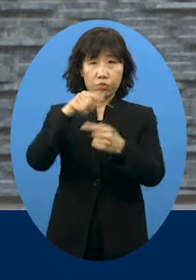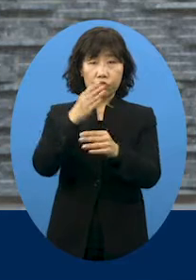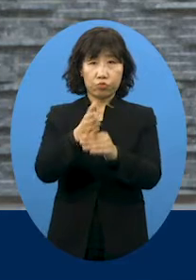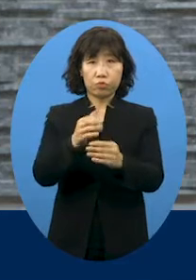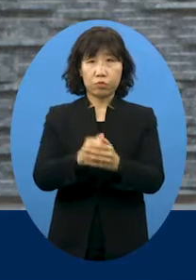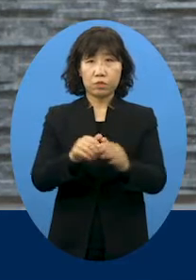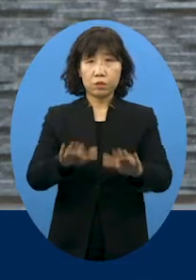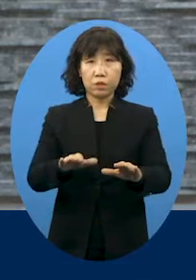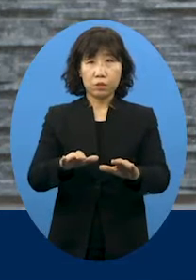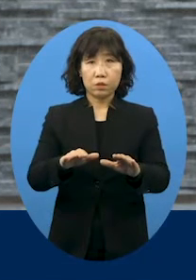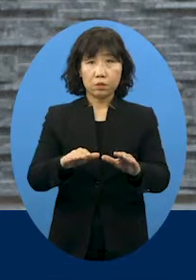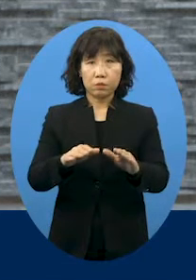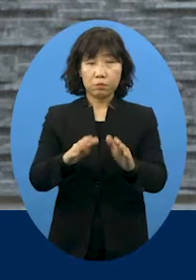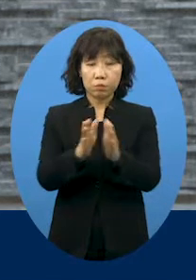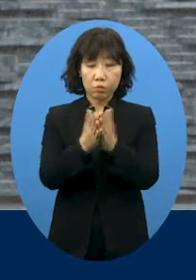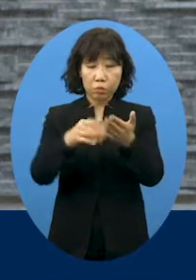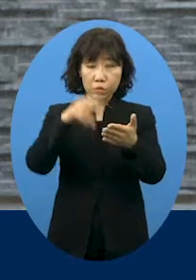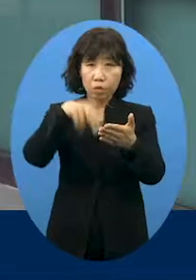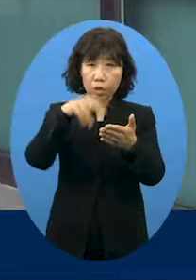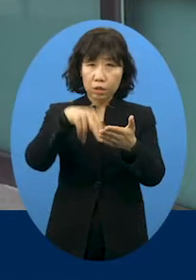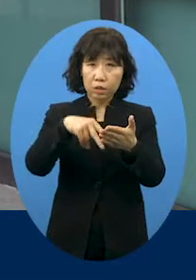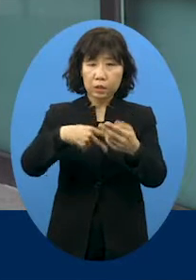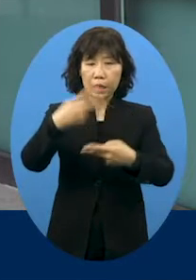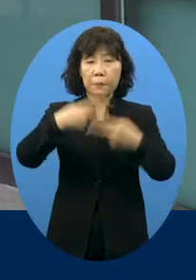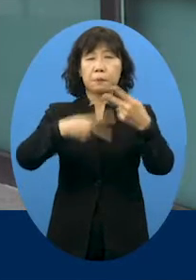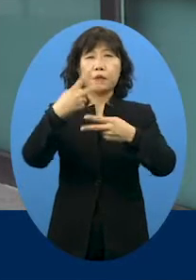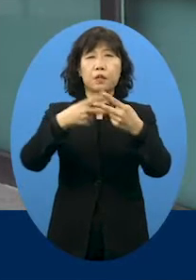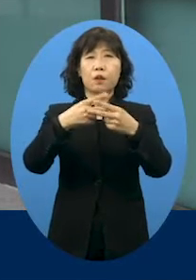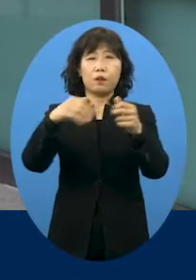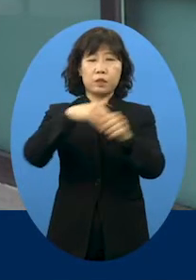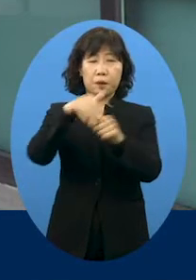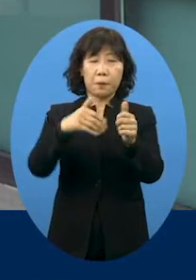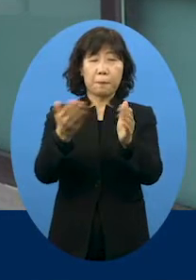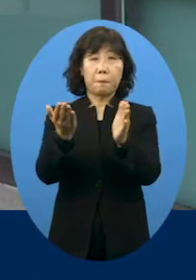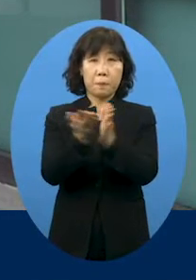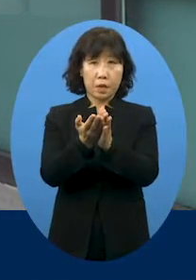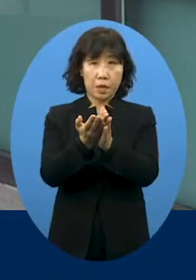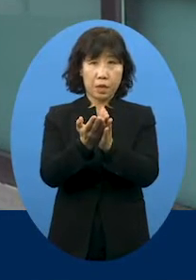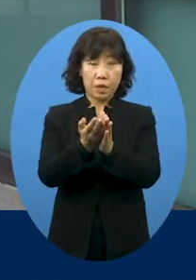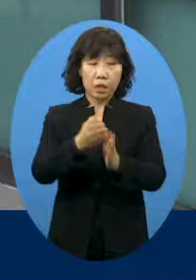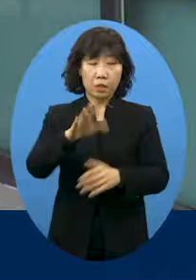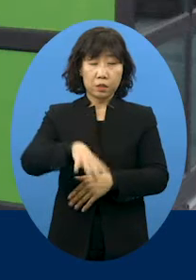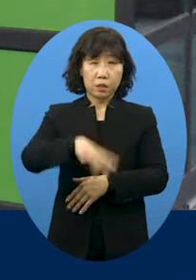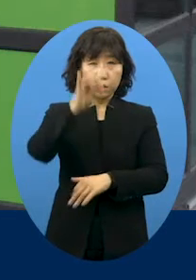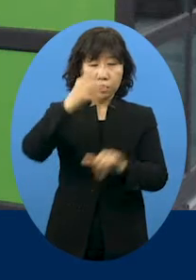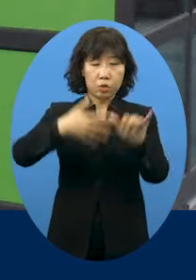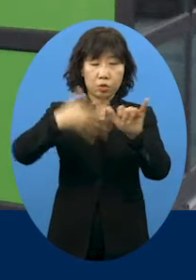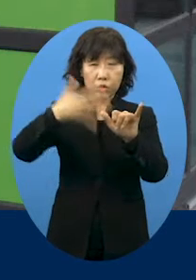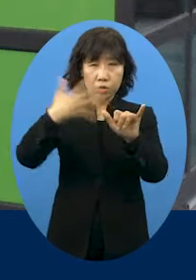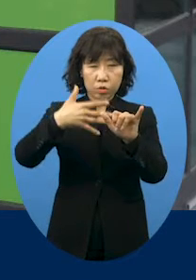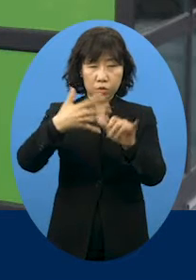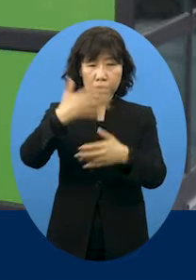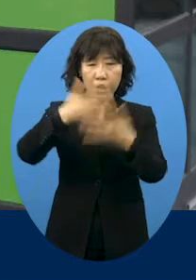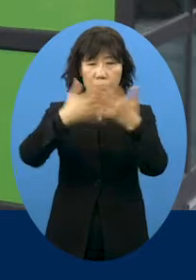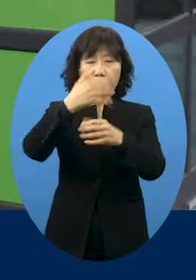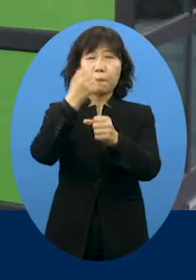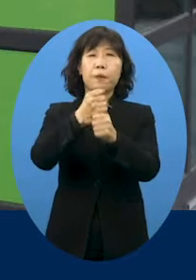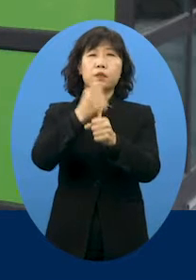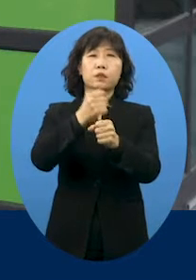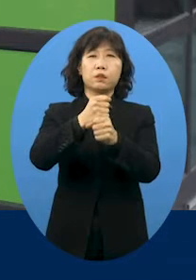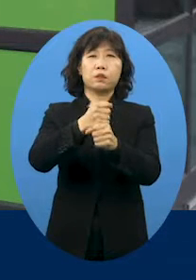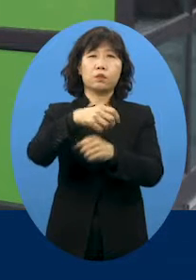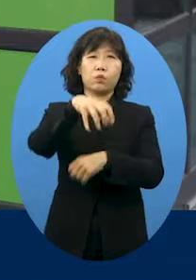동대문구 정보화 도서관 은 급변하는 미디어 환경에 발맞춰 관내 공공도서관 최초로 유튜브 영상물 제작이